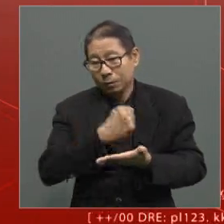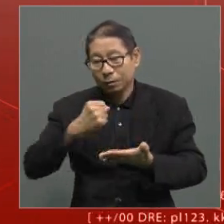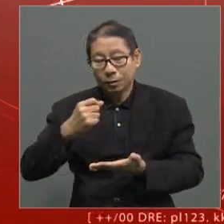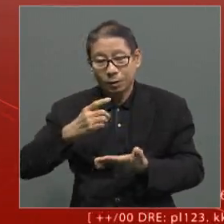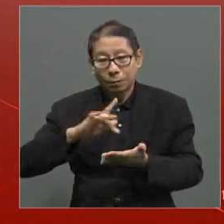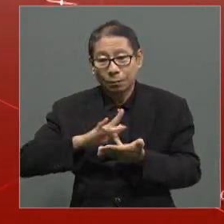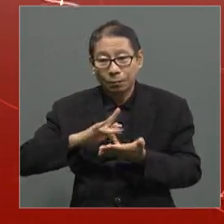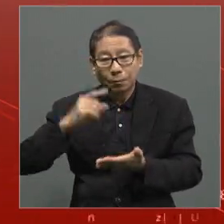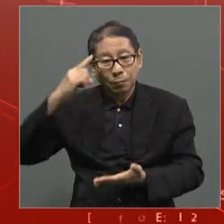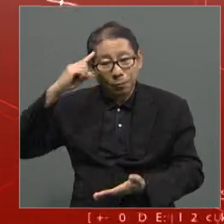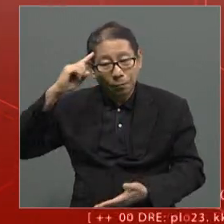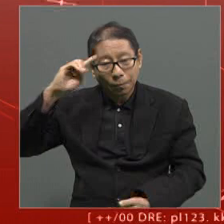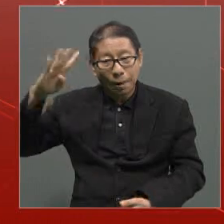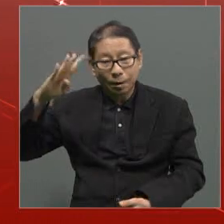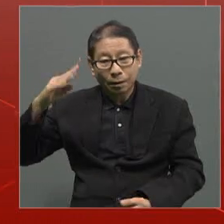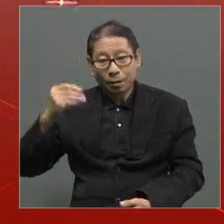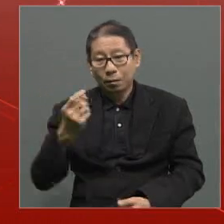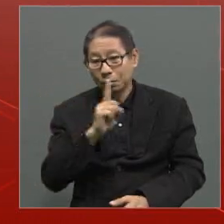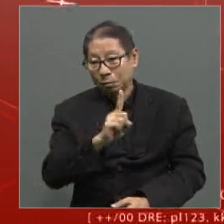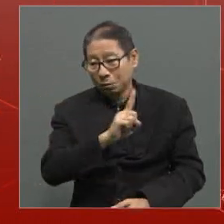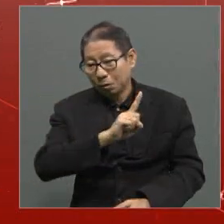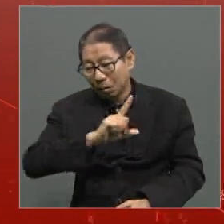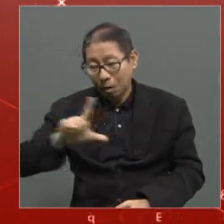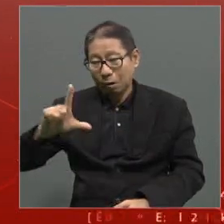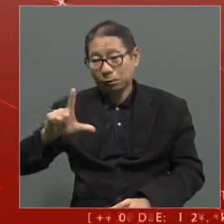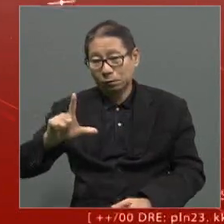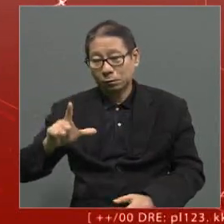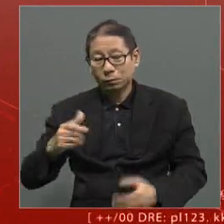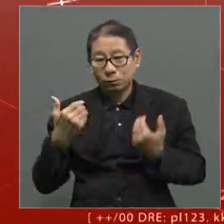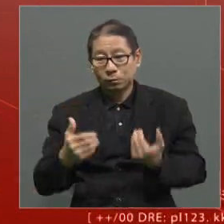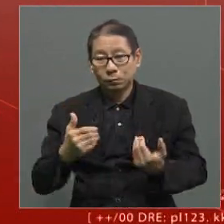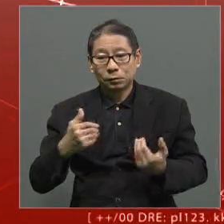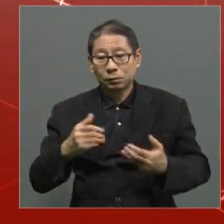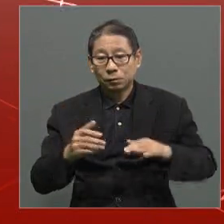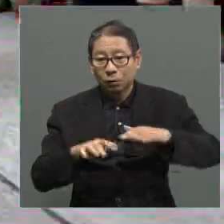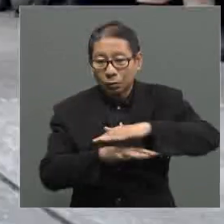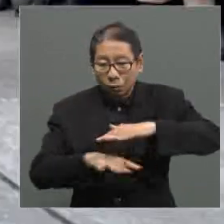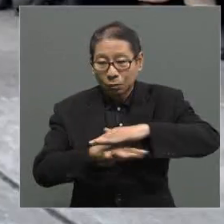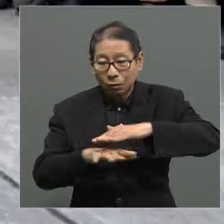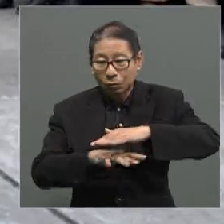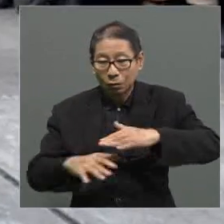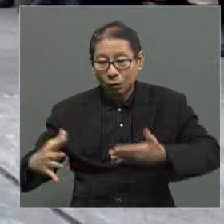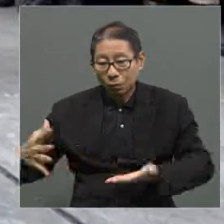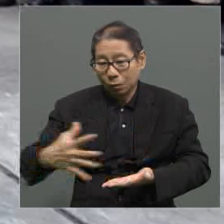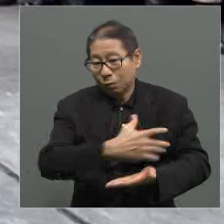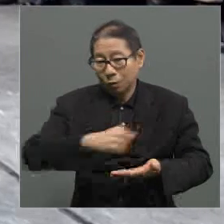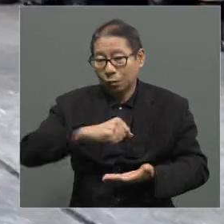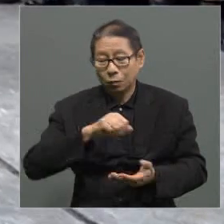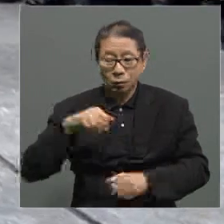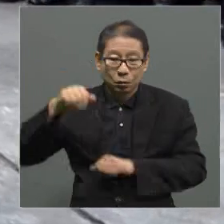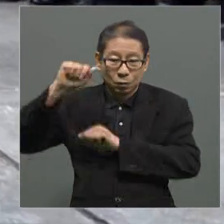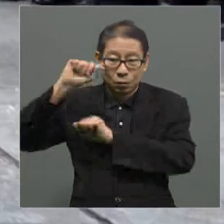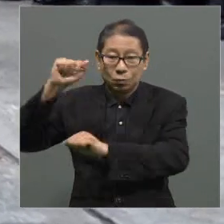ล็อตใหญ่ล็อตใหญ่ที่ว่านี่คือกว่าล้านเม็ดนะคะไปดูของกลางที่วันนี้เจ้าหน้าที่นำมาแถลงข่าวนี่นะ